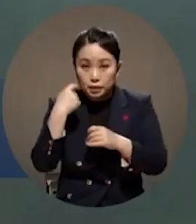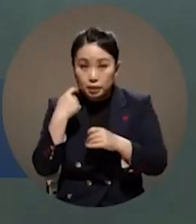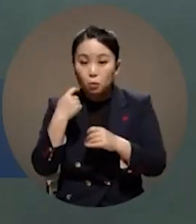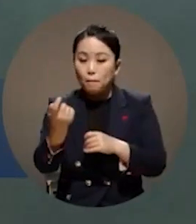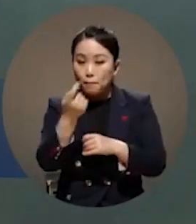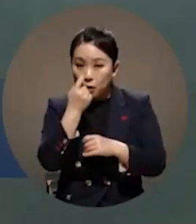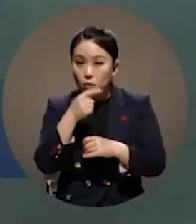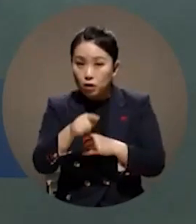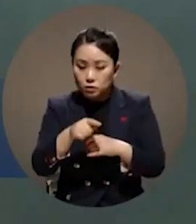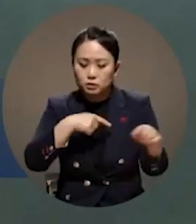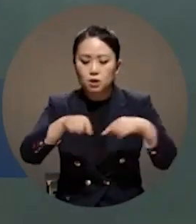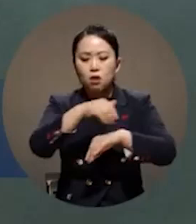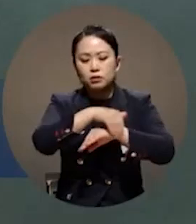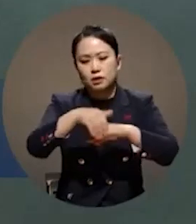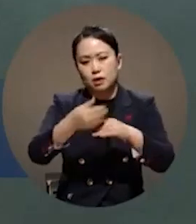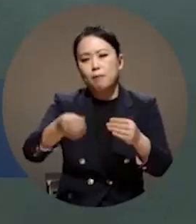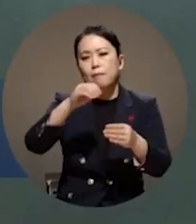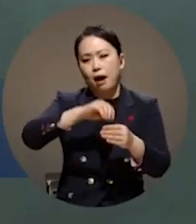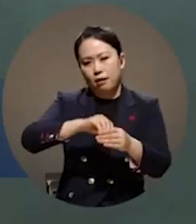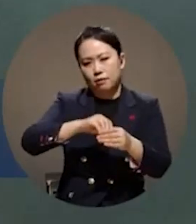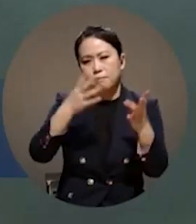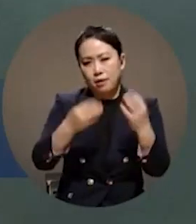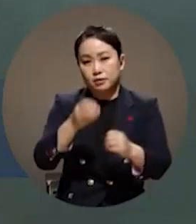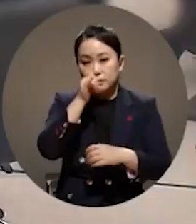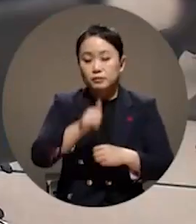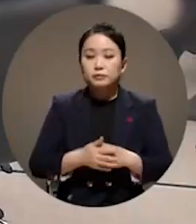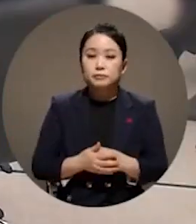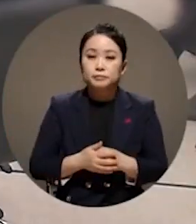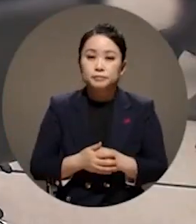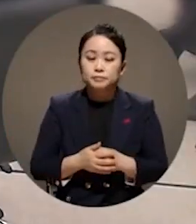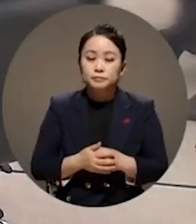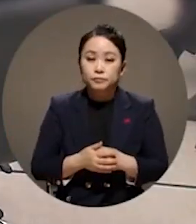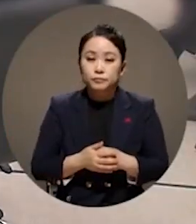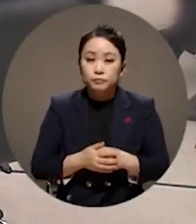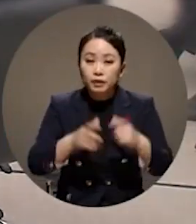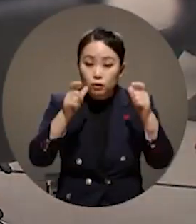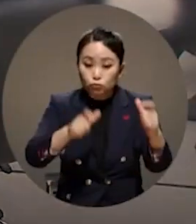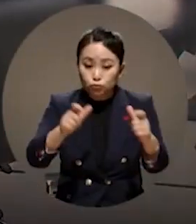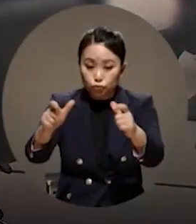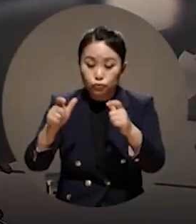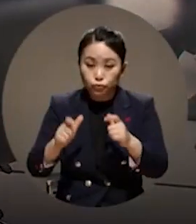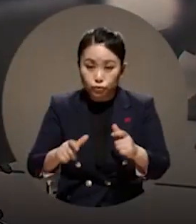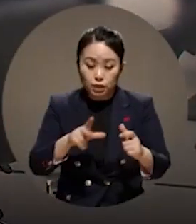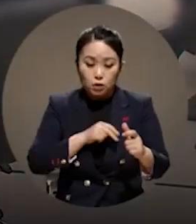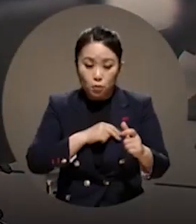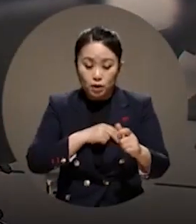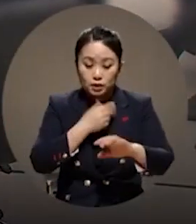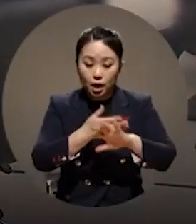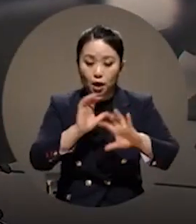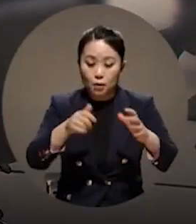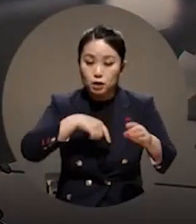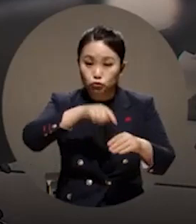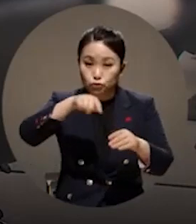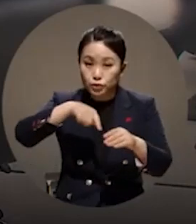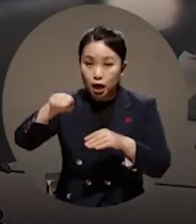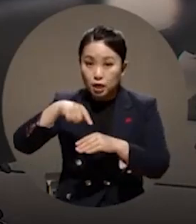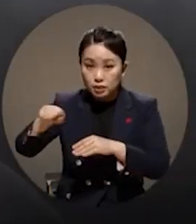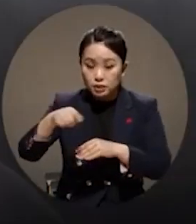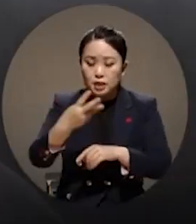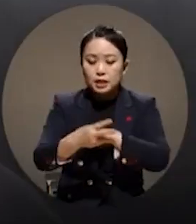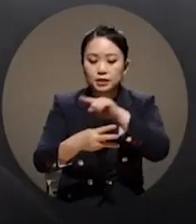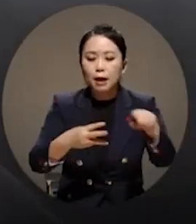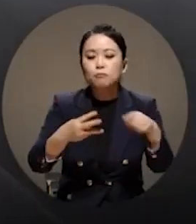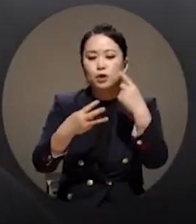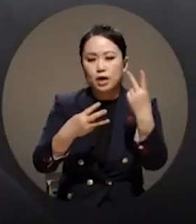사실은 정책에 반영하는 부분들도 많이 있습니다. 구군 의원들의 해외 출장은 3분의 2 이상의